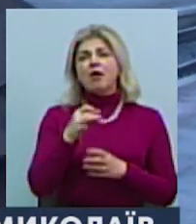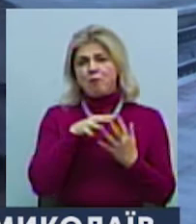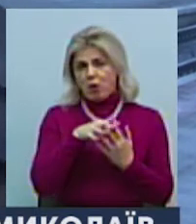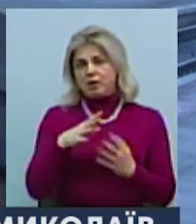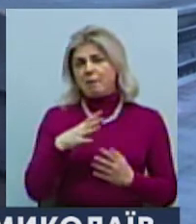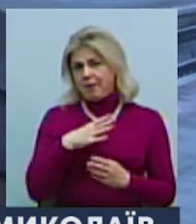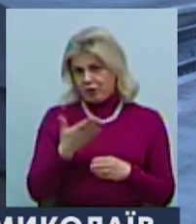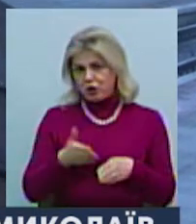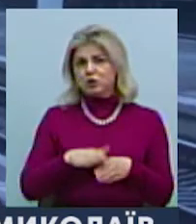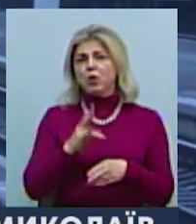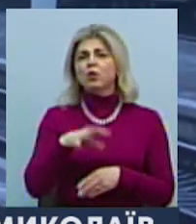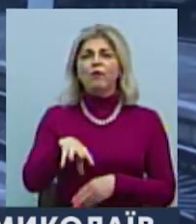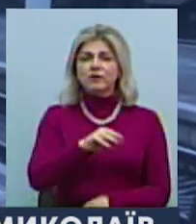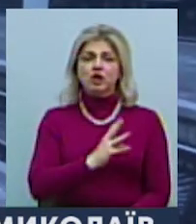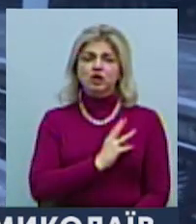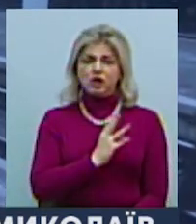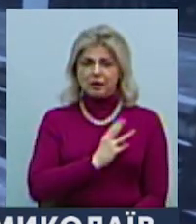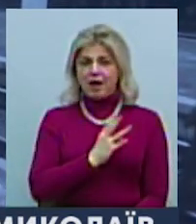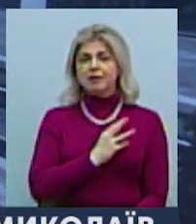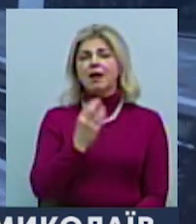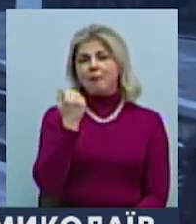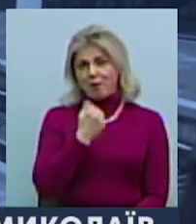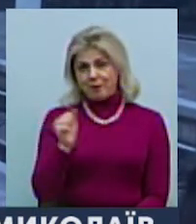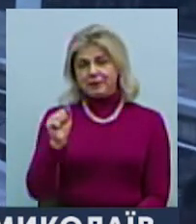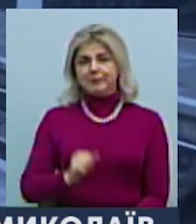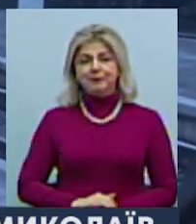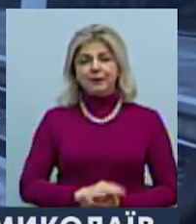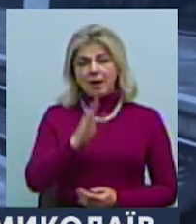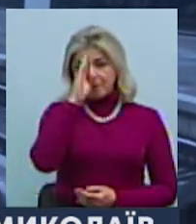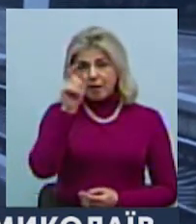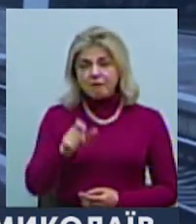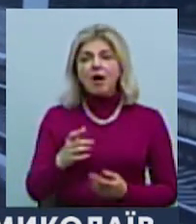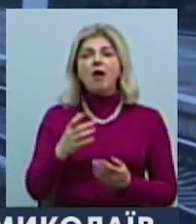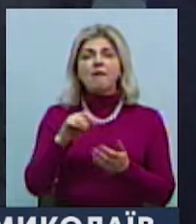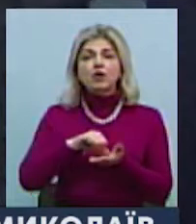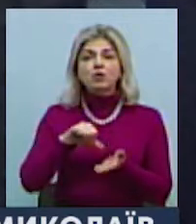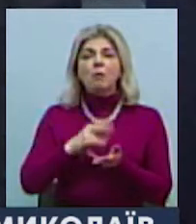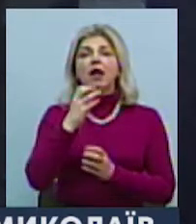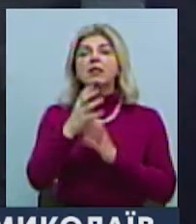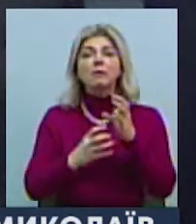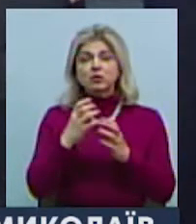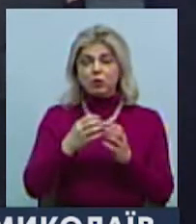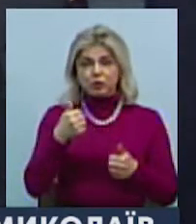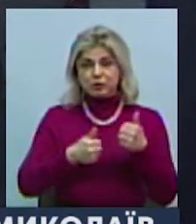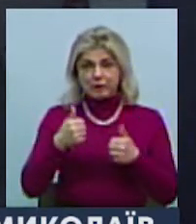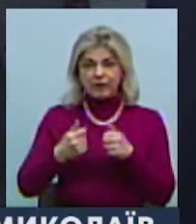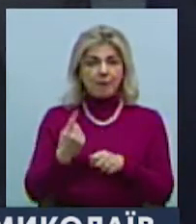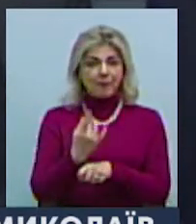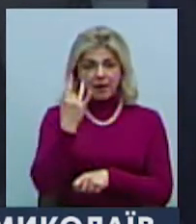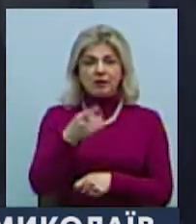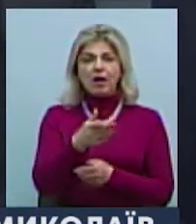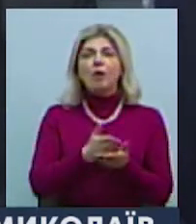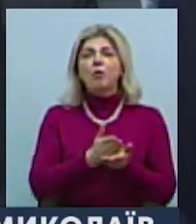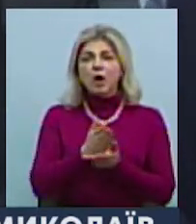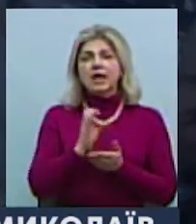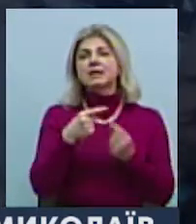прагнення виграти. Вусал Ахмедов у кікбоксингу на міжнародному рівні виступив вперше, адже більшу частину спортивної кар'єри займається